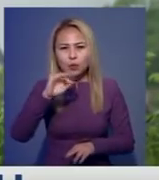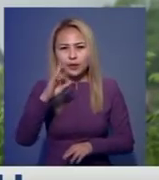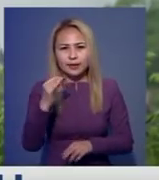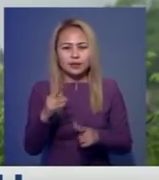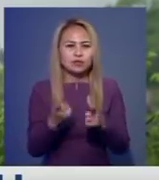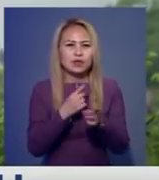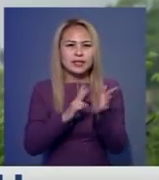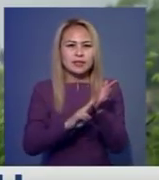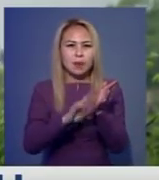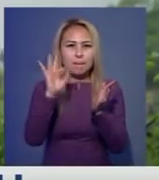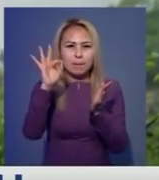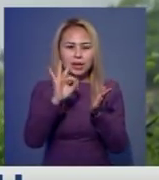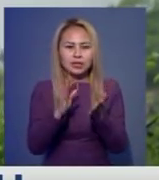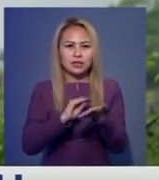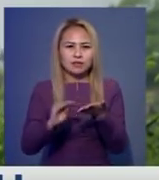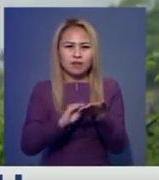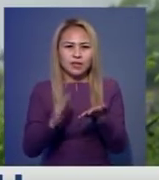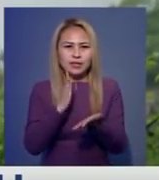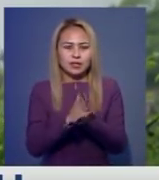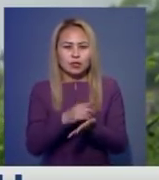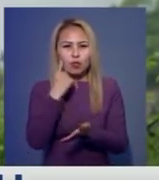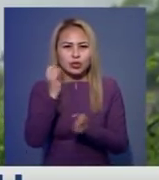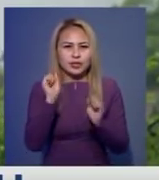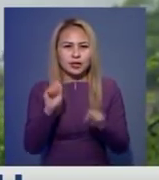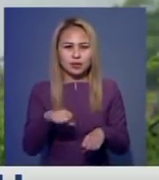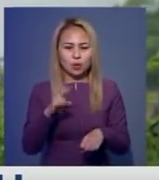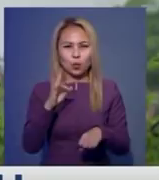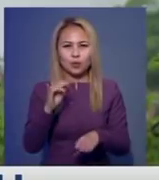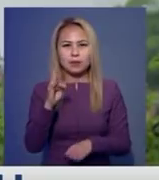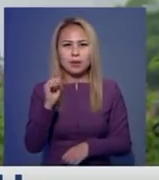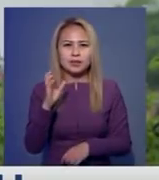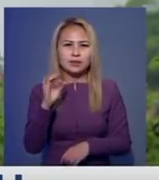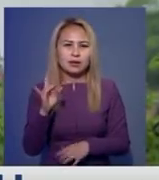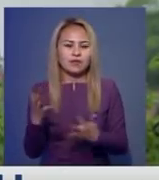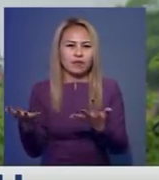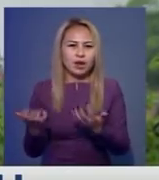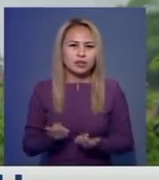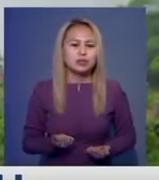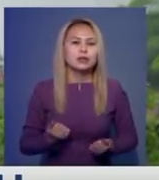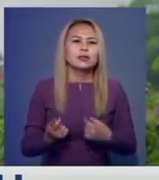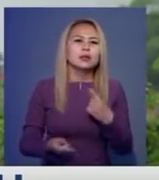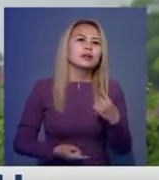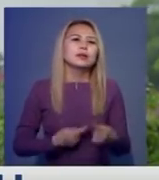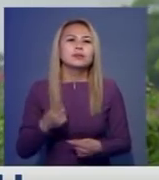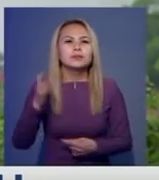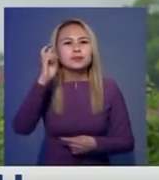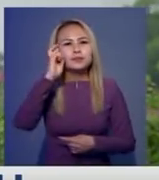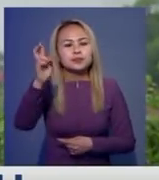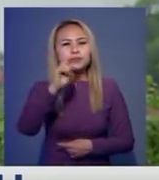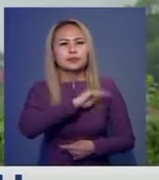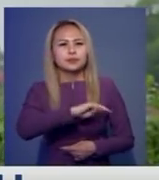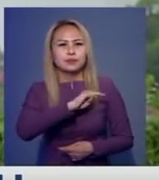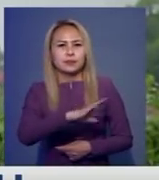70%-ында біздің бабаларымыздың аты жазылған деп сеніммен айталам. Күнбасар тегін алған бауырларымыз мемлекеттік істе беделді қызметтер